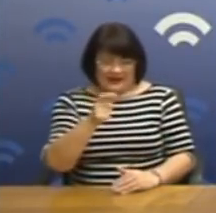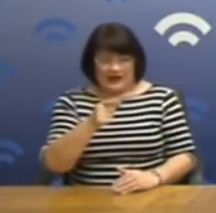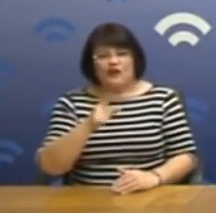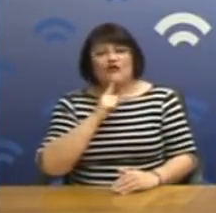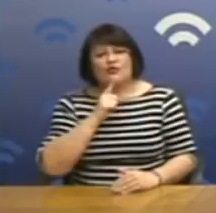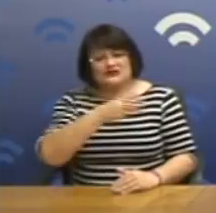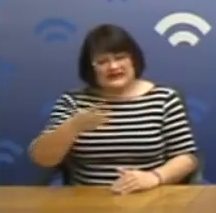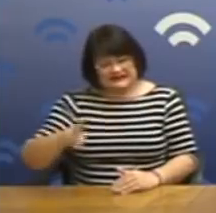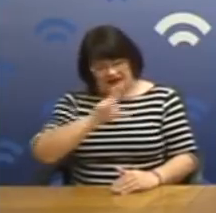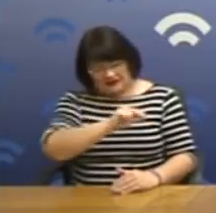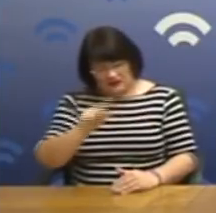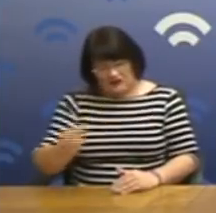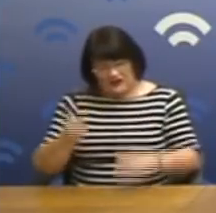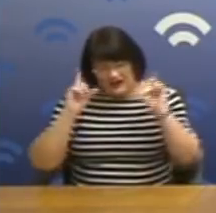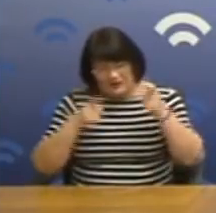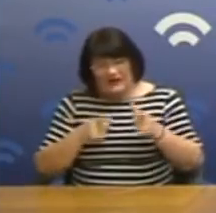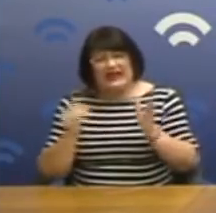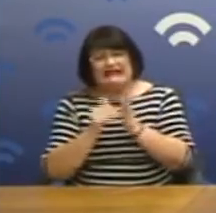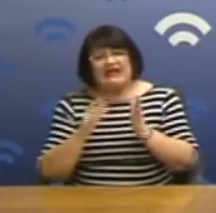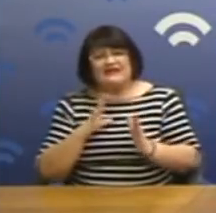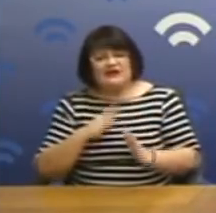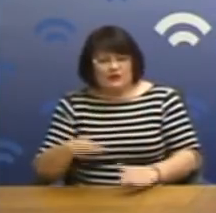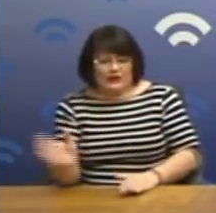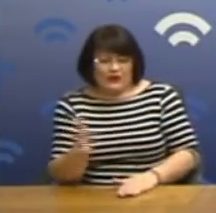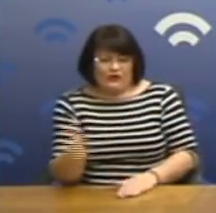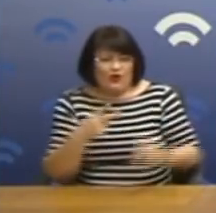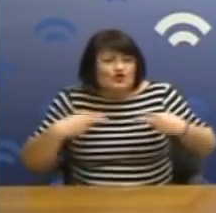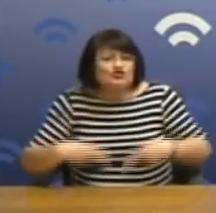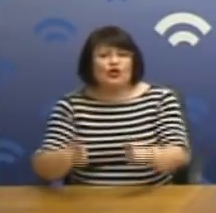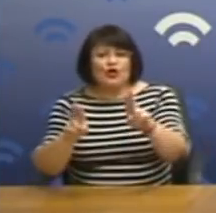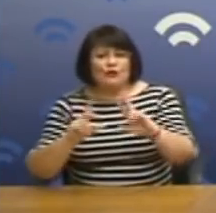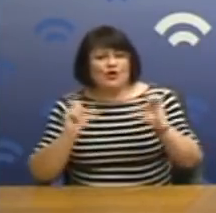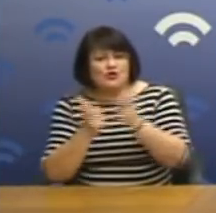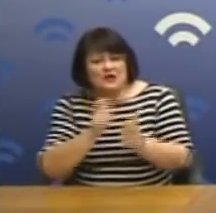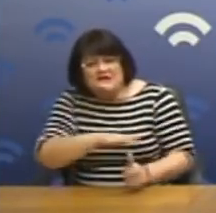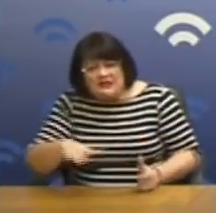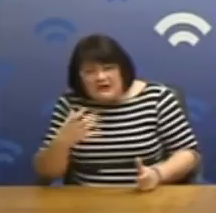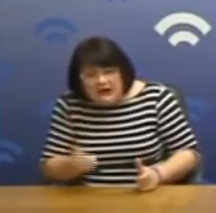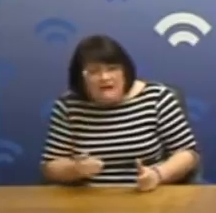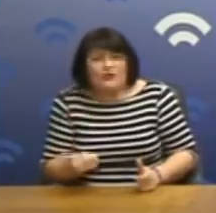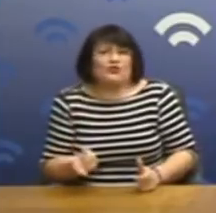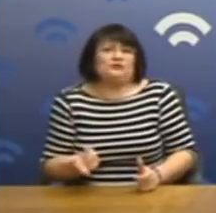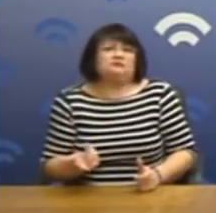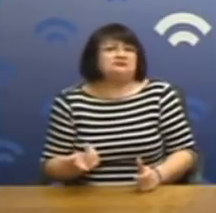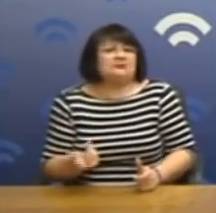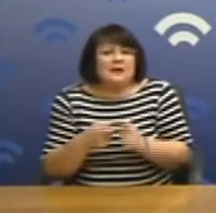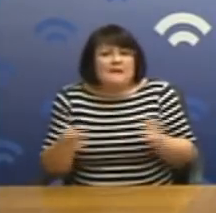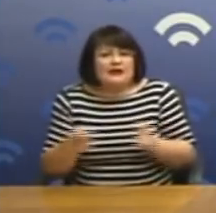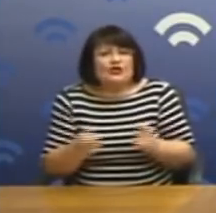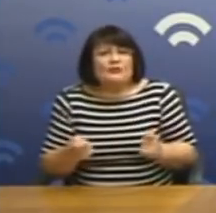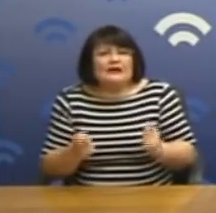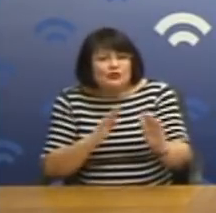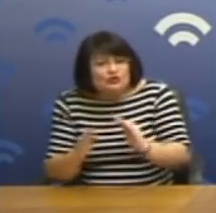ΣΥΡΙΖΑ, θα πετάτε στο δρόμο χιλιάδες ανθρώπους, οικογένειες με παιδιά, χωρίς να έχετε πάρει κανένα μέτρο